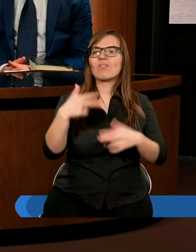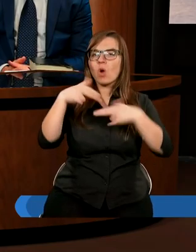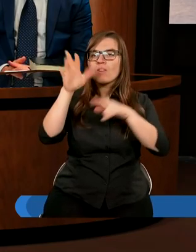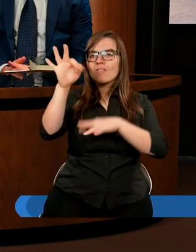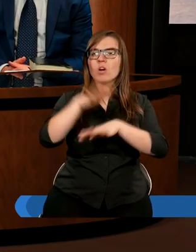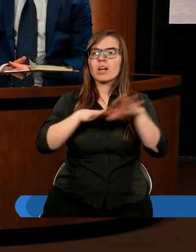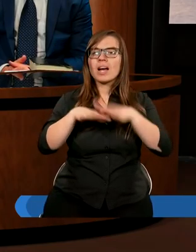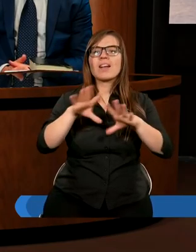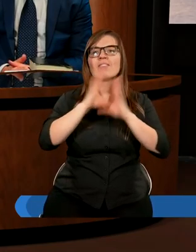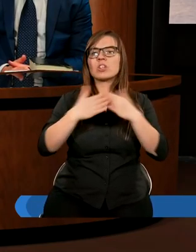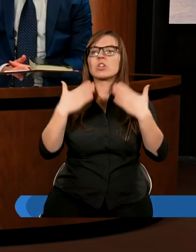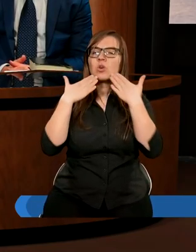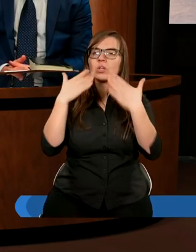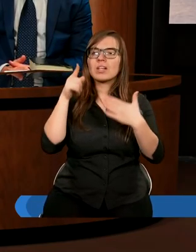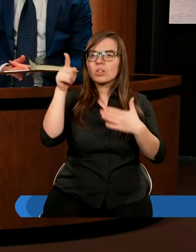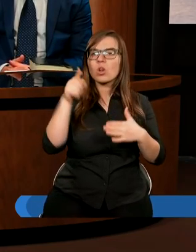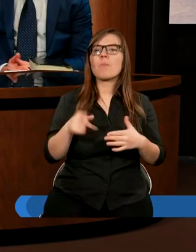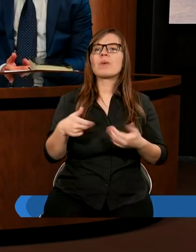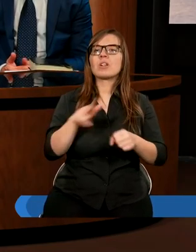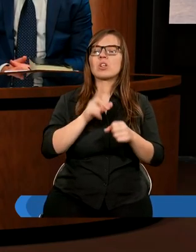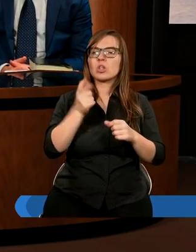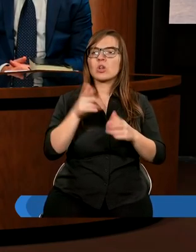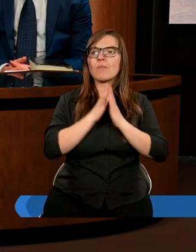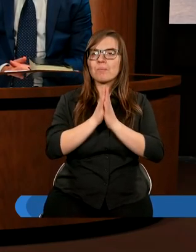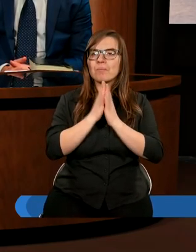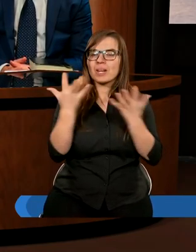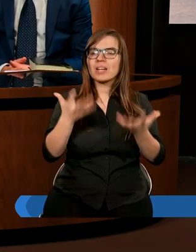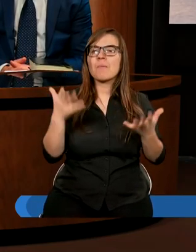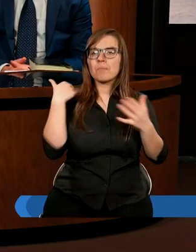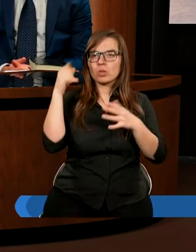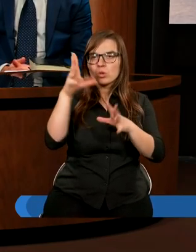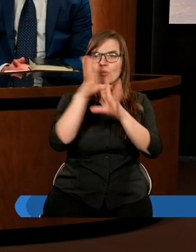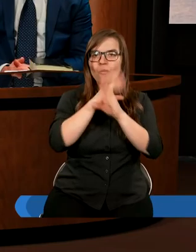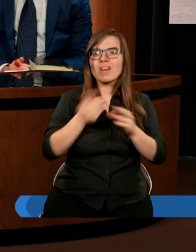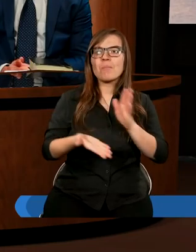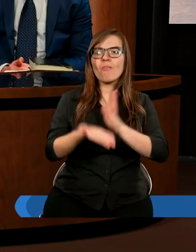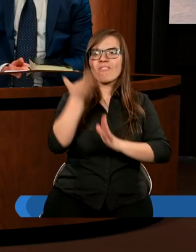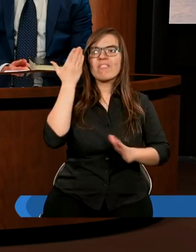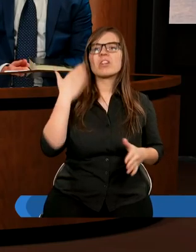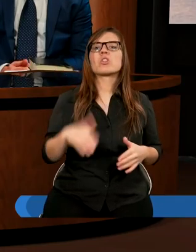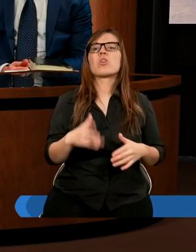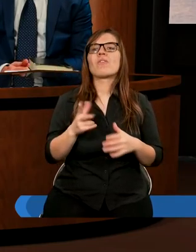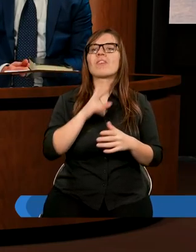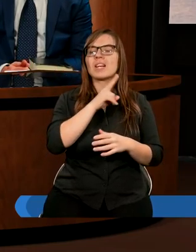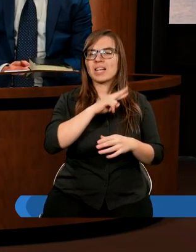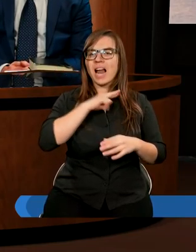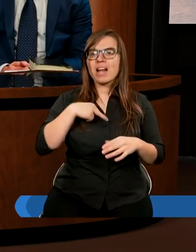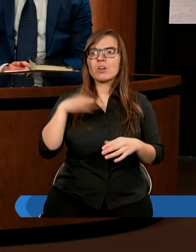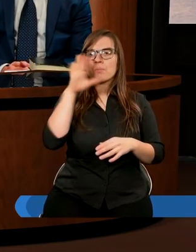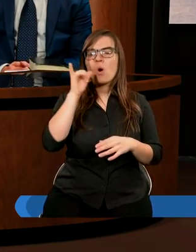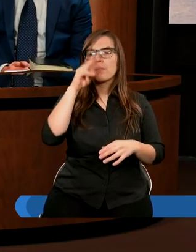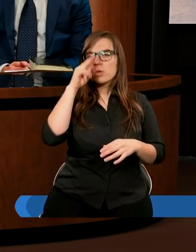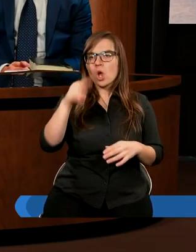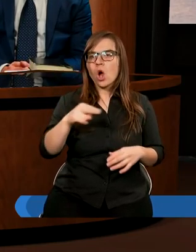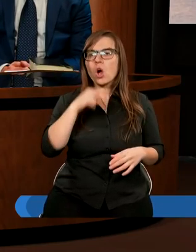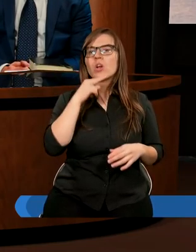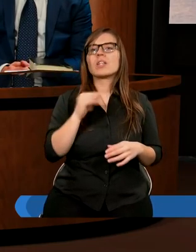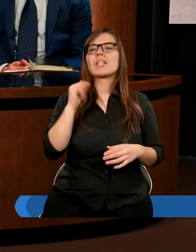i dziękuję za wszystko, co dla nas czynisz. Panie, my Ciebie uwielbiamy i wyższamy za to, że jesteś naszym Bogiem, naszym Ojcem,